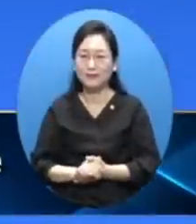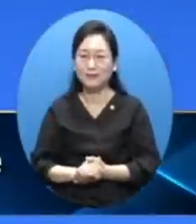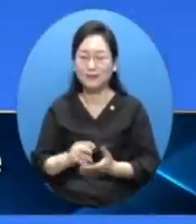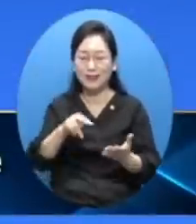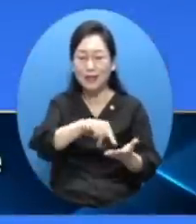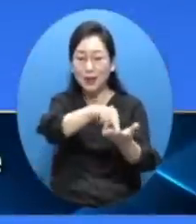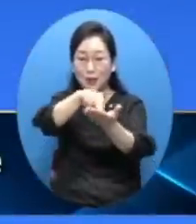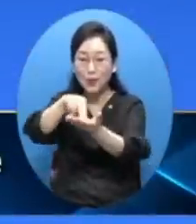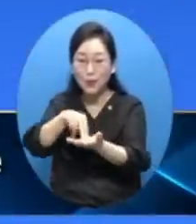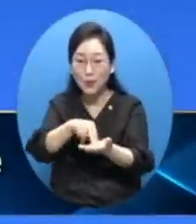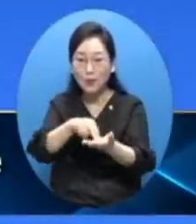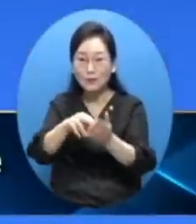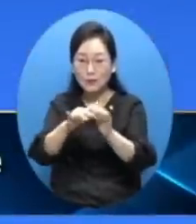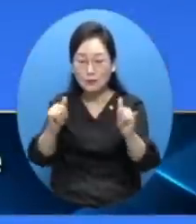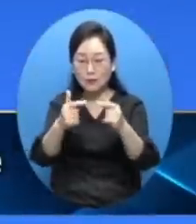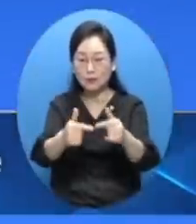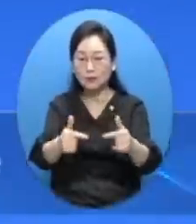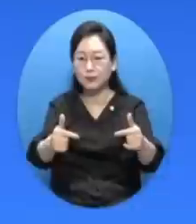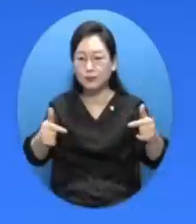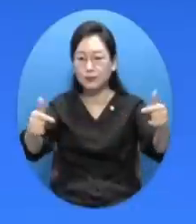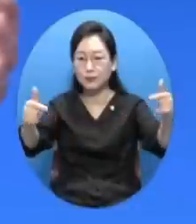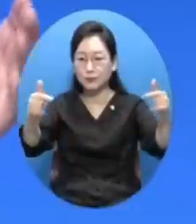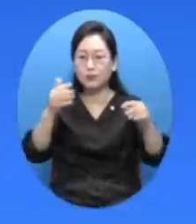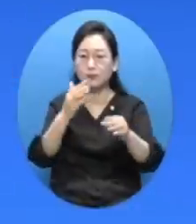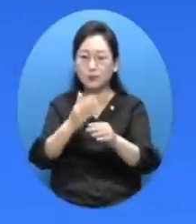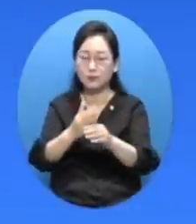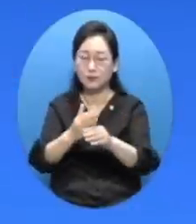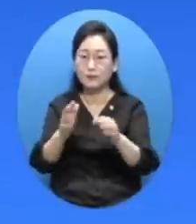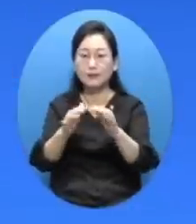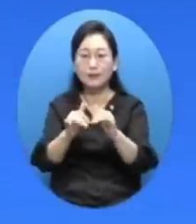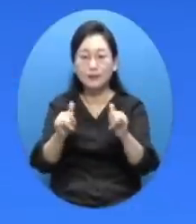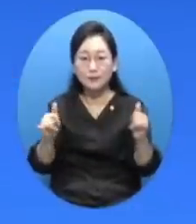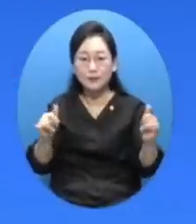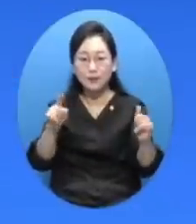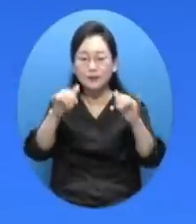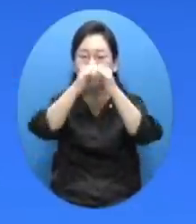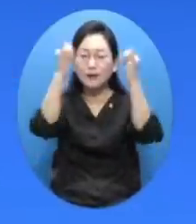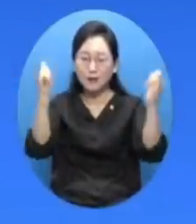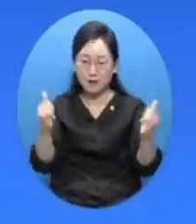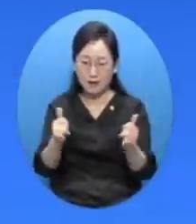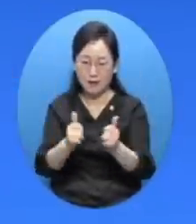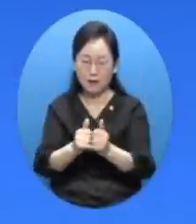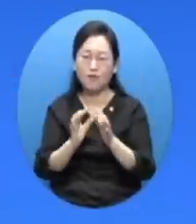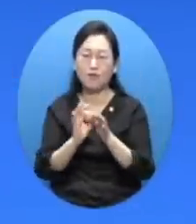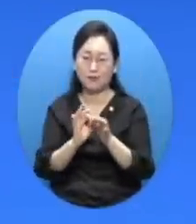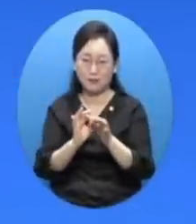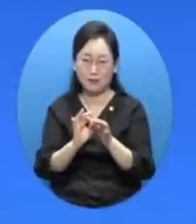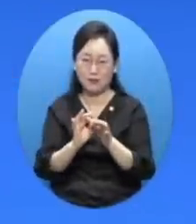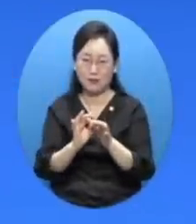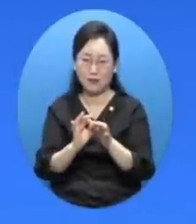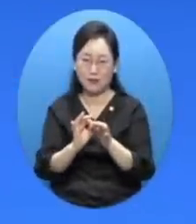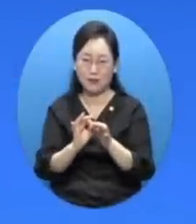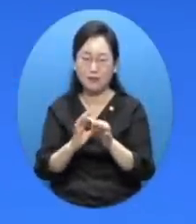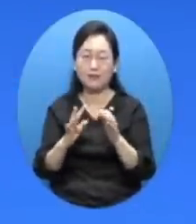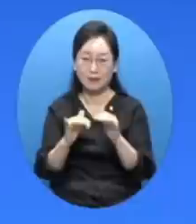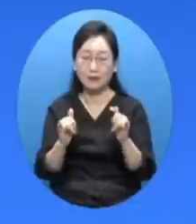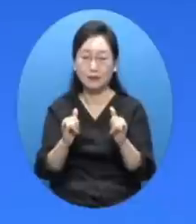외로운 사람들이 점점 늘어나고 있습니다. 사람은 사회적인 동물인데 혼자 외롭게 살다